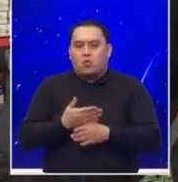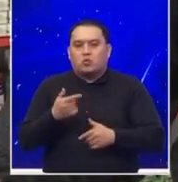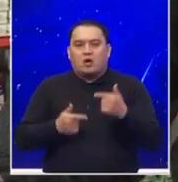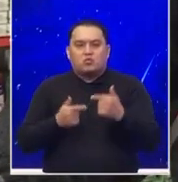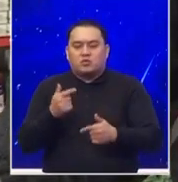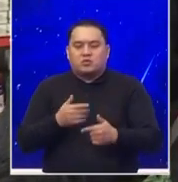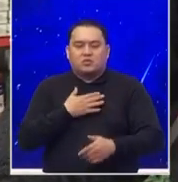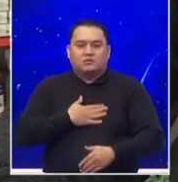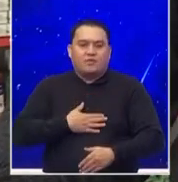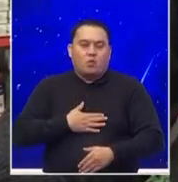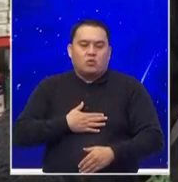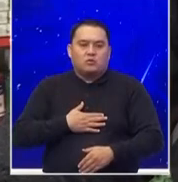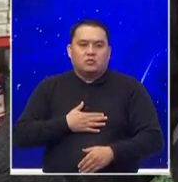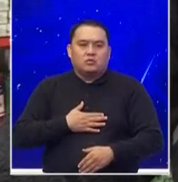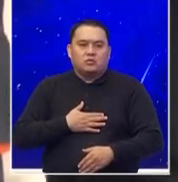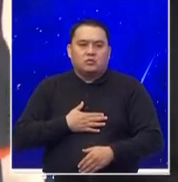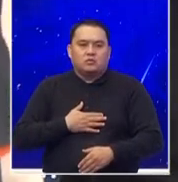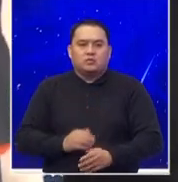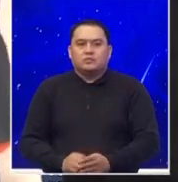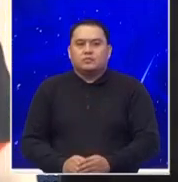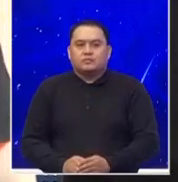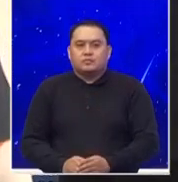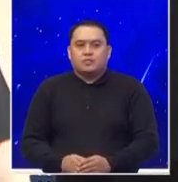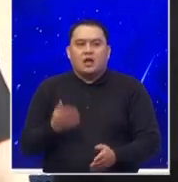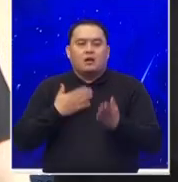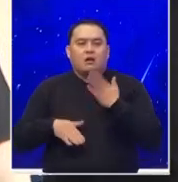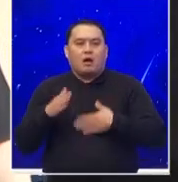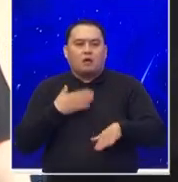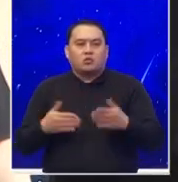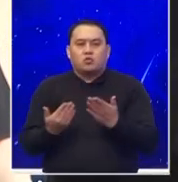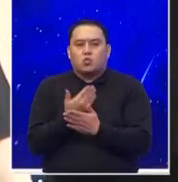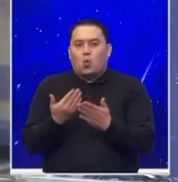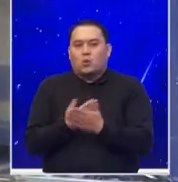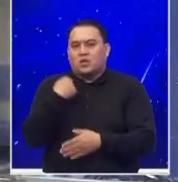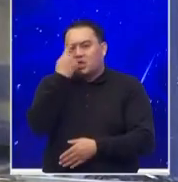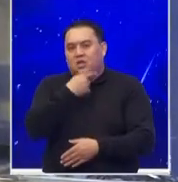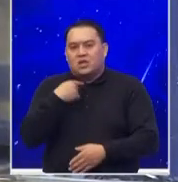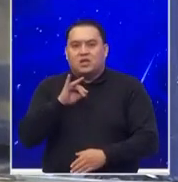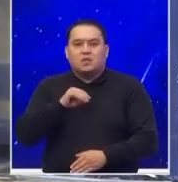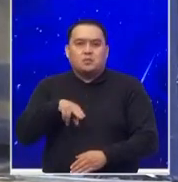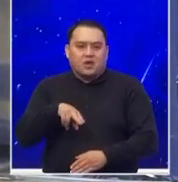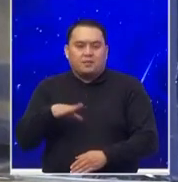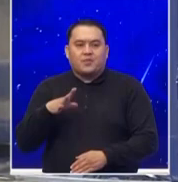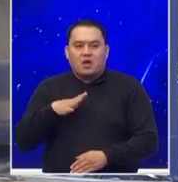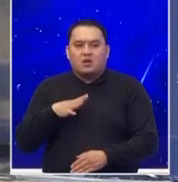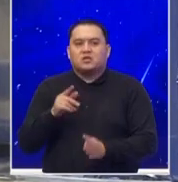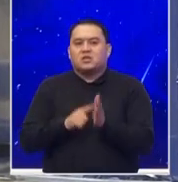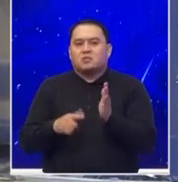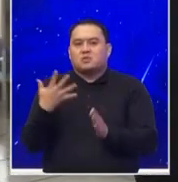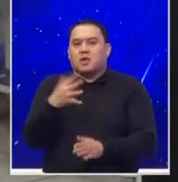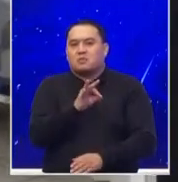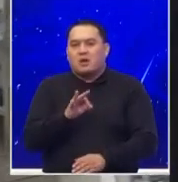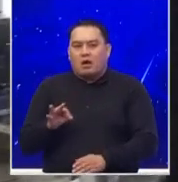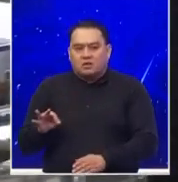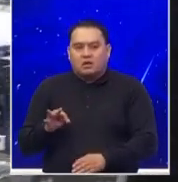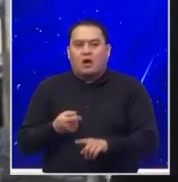конкуренции, какой-то поиски нового товара. Наиболее радостной эта новость оказалась для индивидуальных предпринимателей, почти 75%